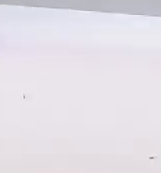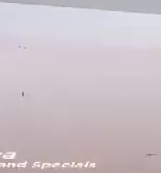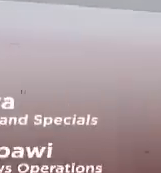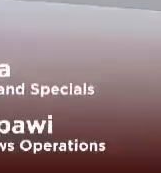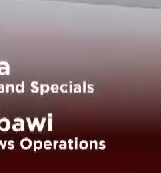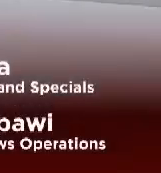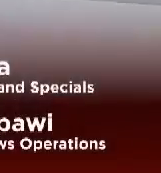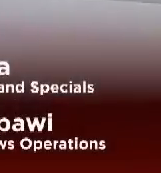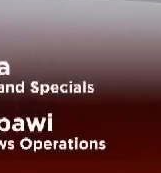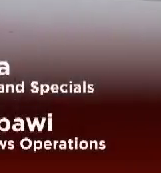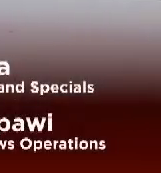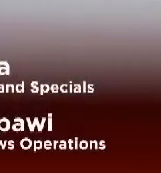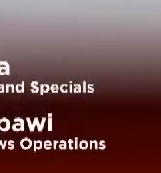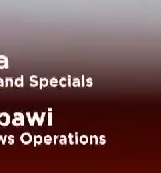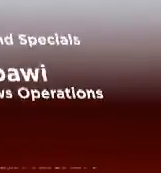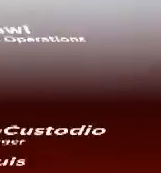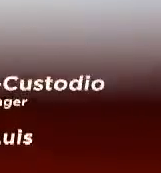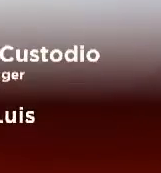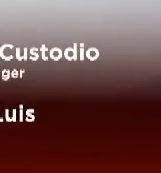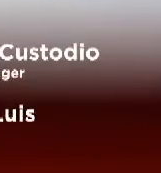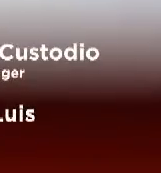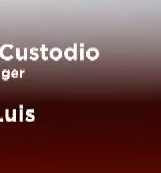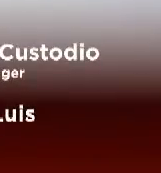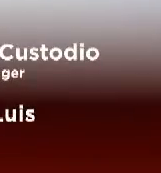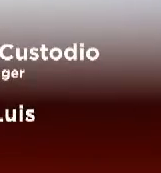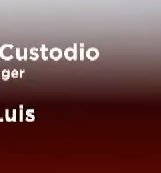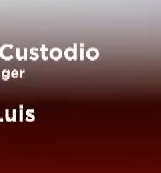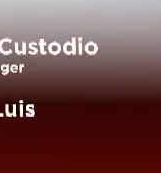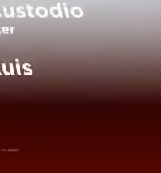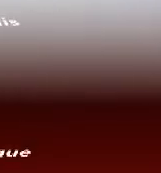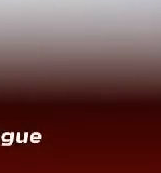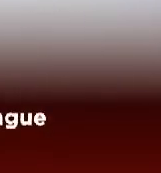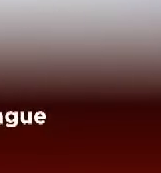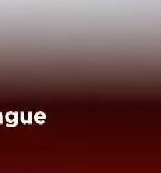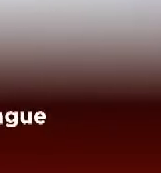sa Pilipino, ito ang State of the Nation.